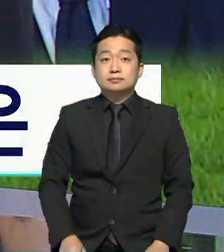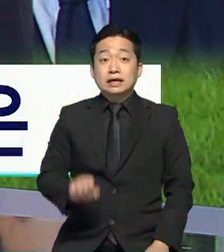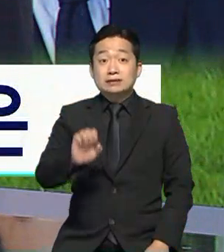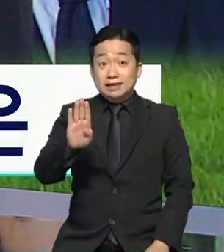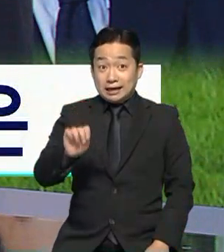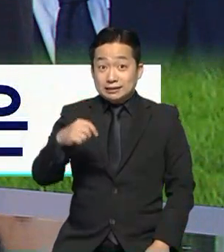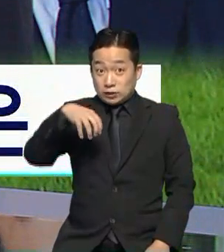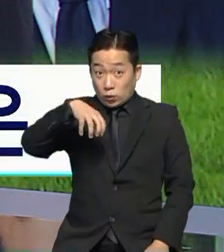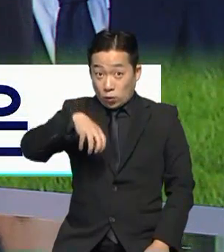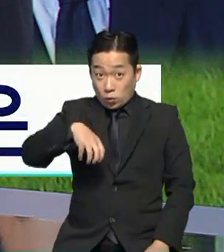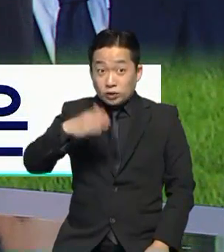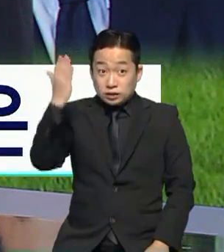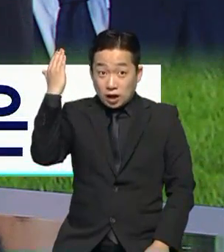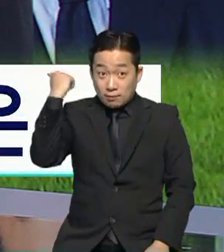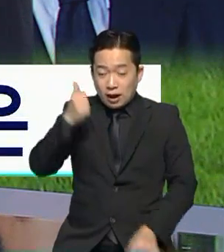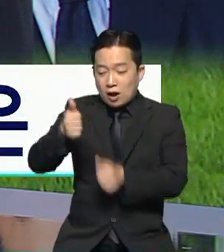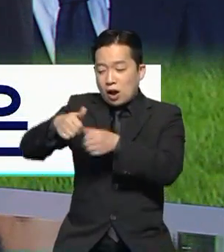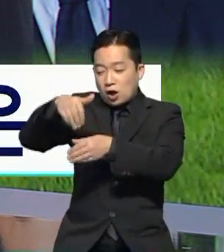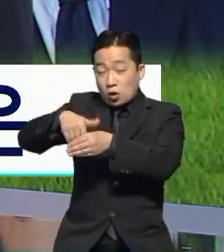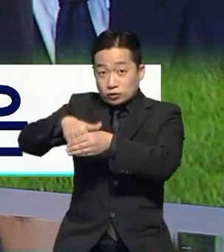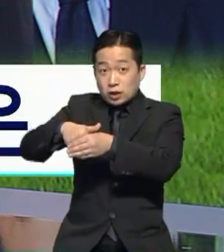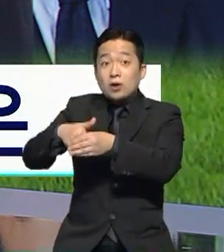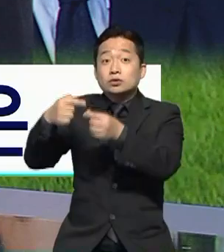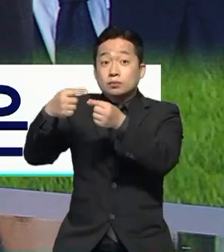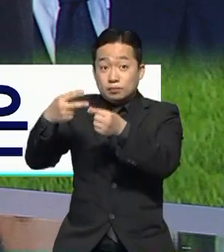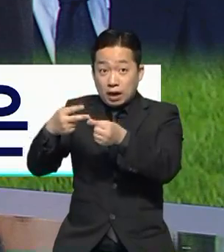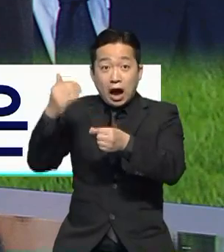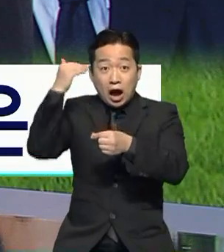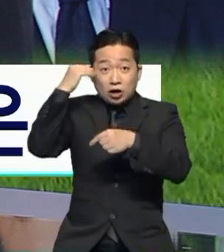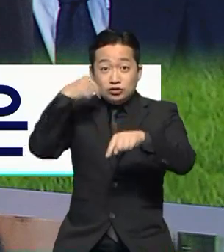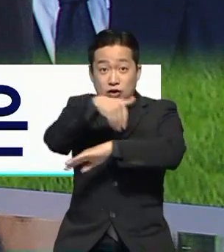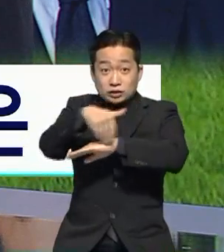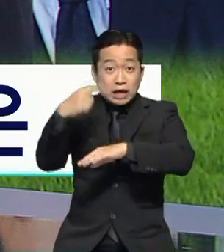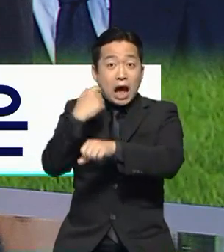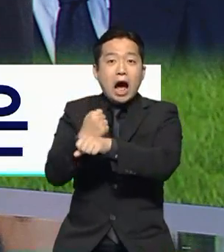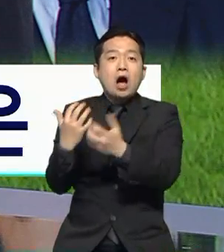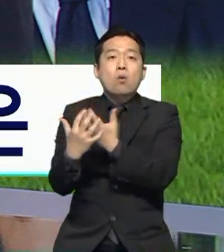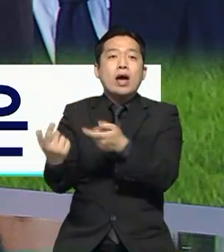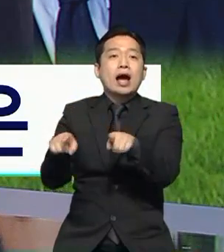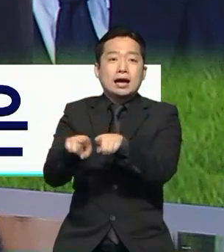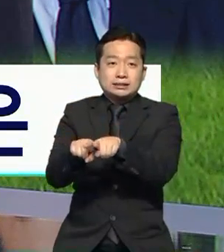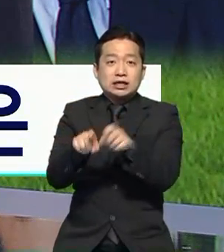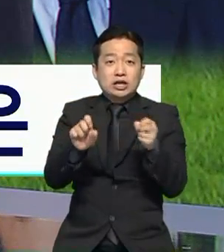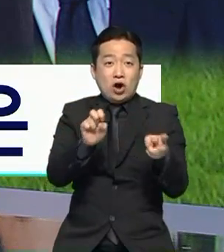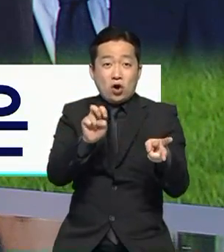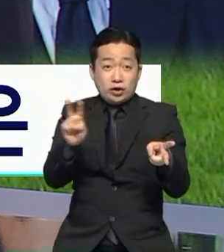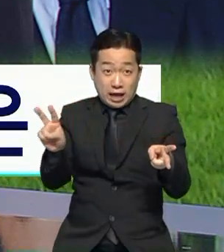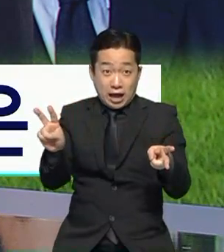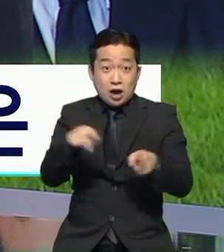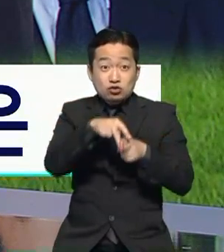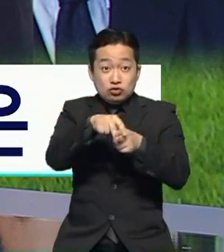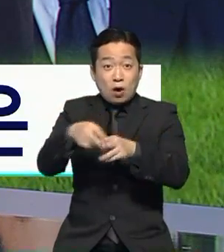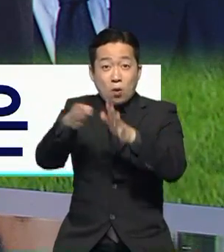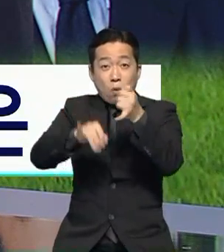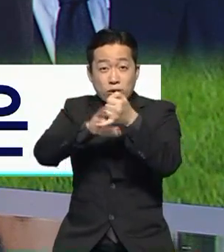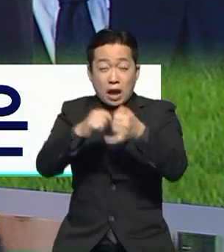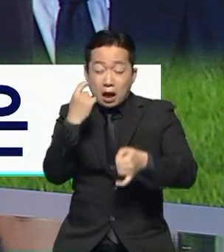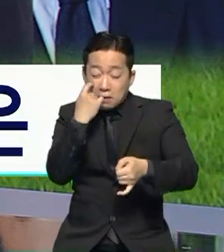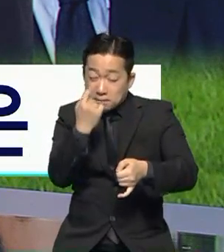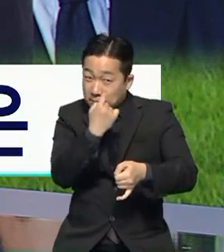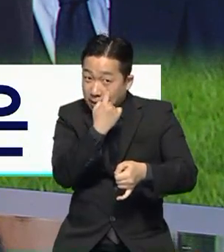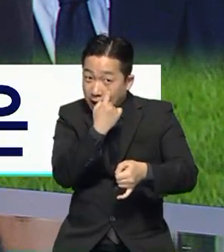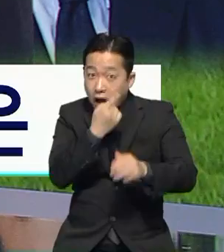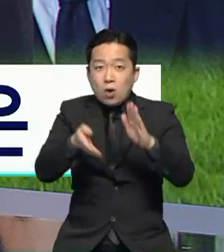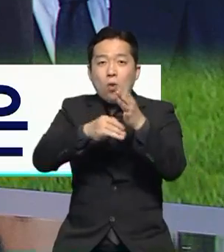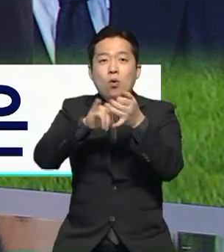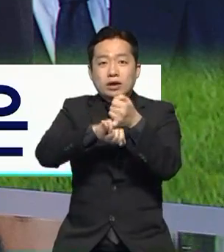네, SBS는 지난해 경선 과정에 이어 오늘부터 한국정책학회와 함께 여야 주요 대선 후보의 공약을 검증하는